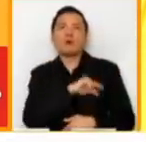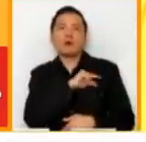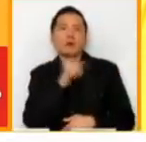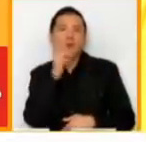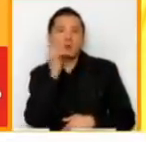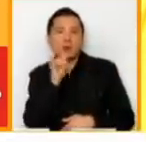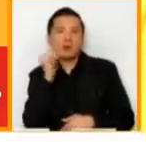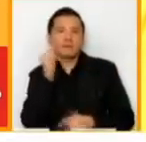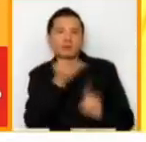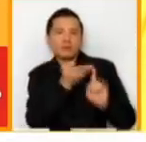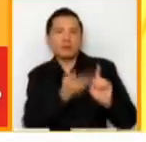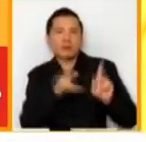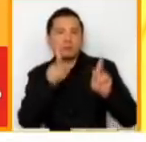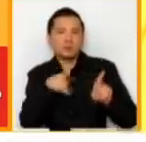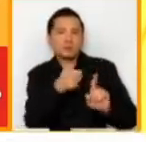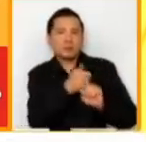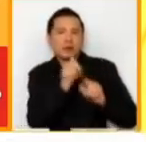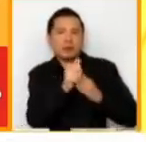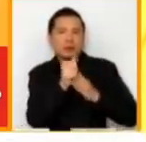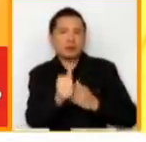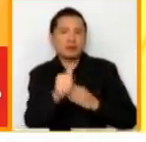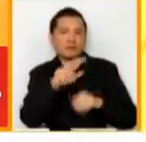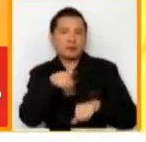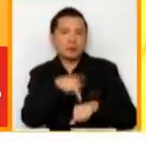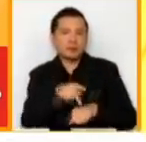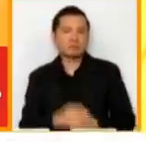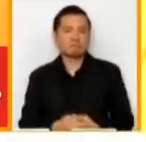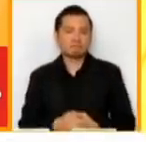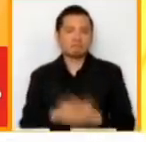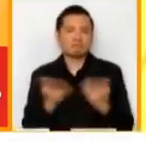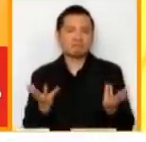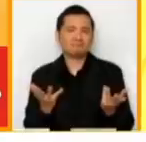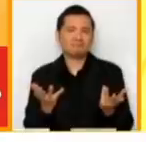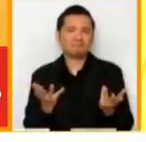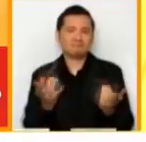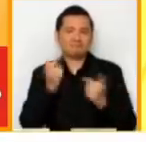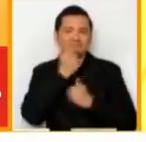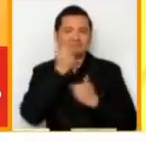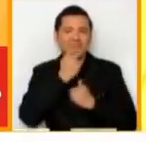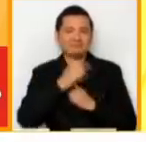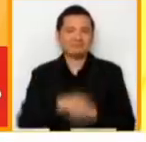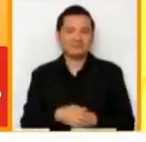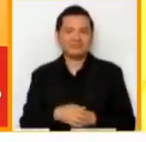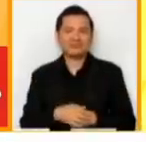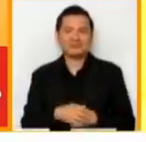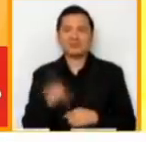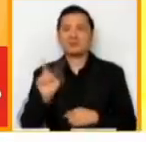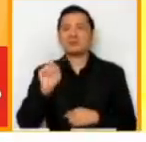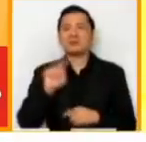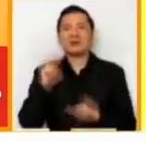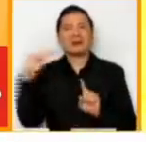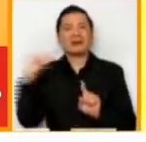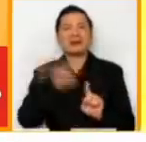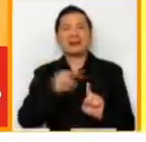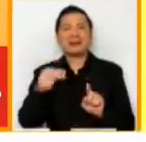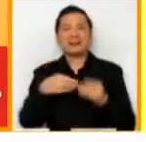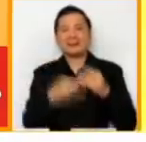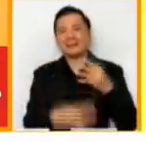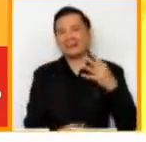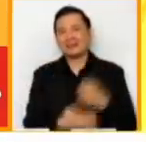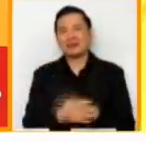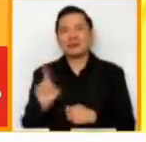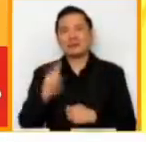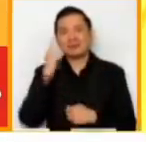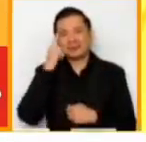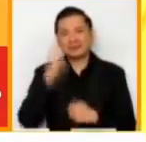susunod na mamumuno ng bansa? Ikaw, Igan. Ano naman kaya masasabi ng ating netizens? Ikaw, Luay, nasa tingin mo? Nahanap ko